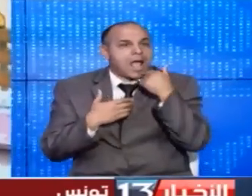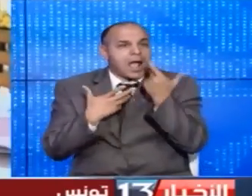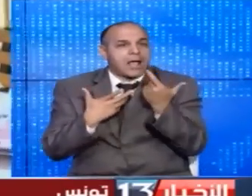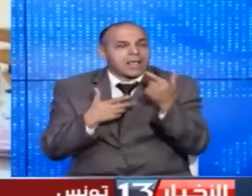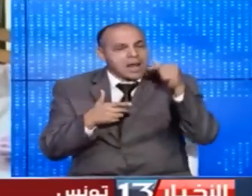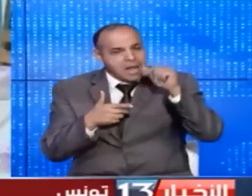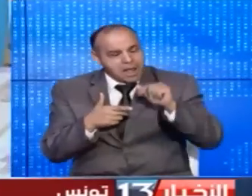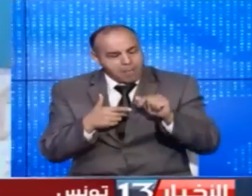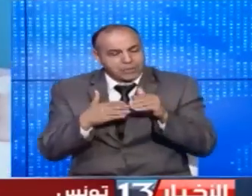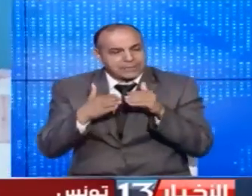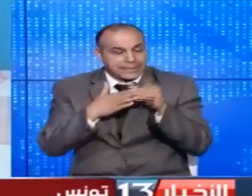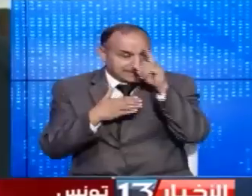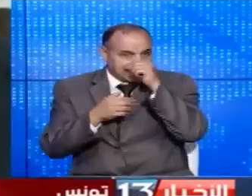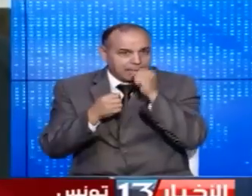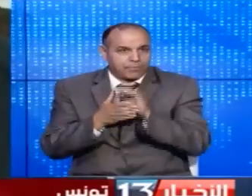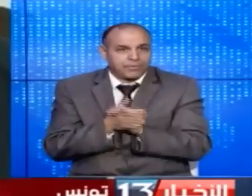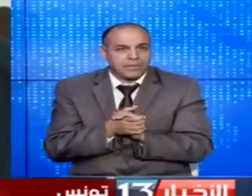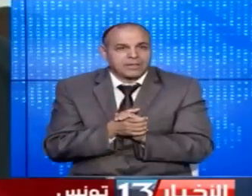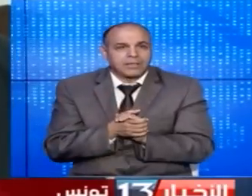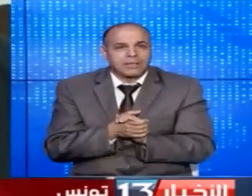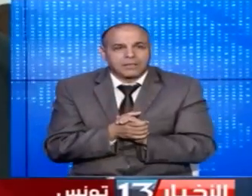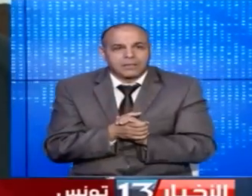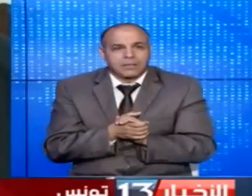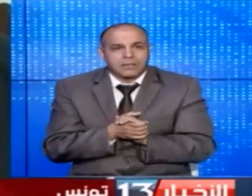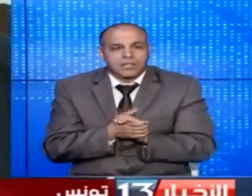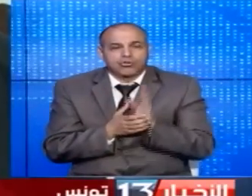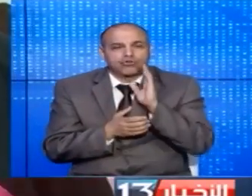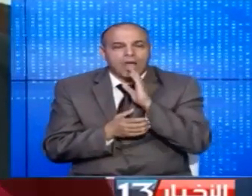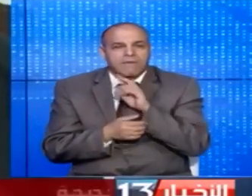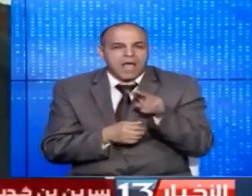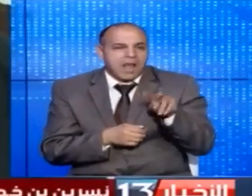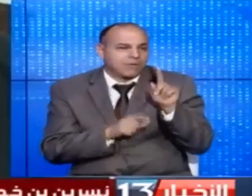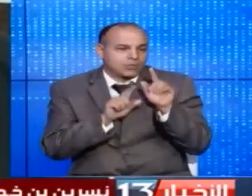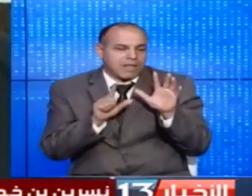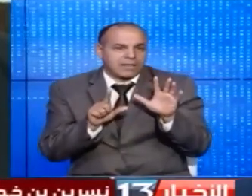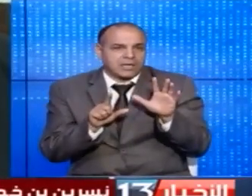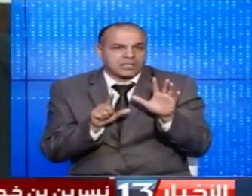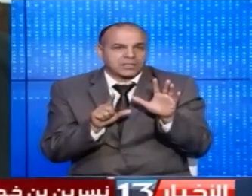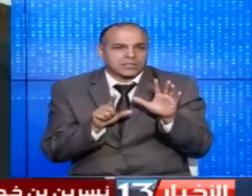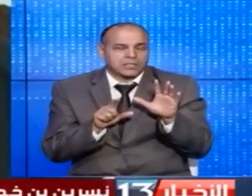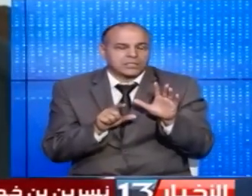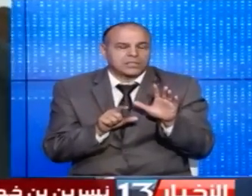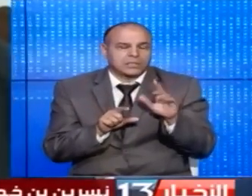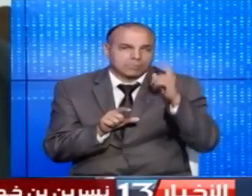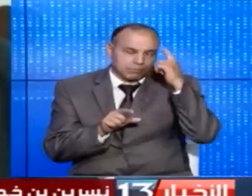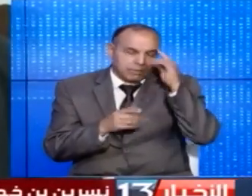ضرورة تحدي المرض. تبي في جانفي 2017، فقت بروحي في جانفي